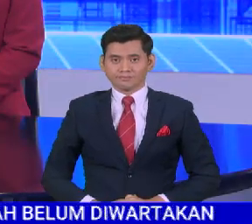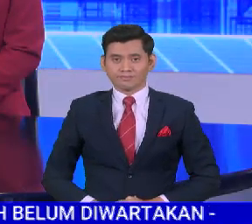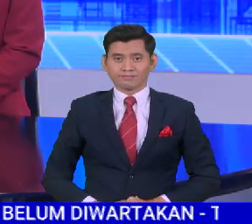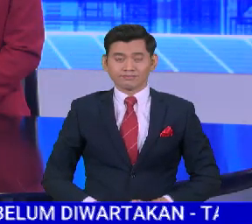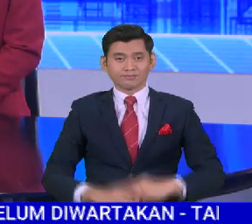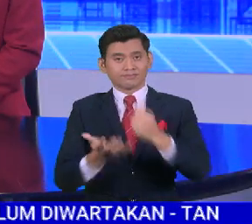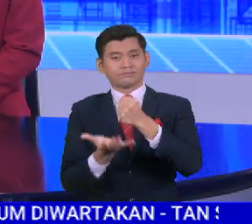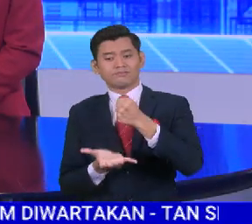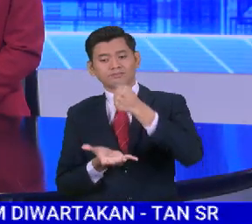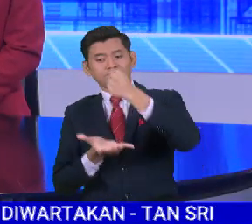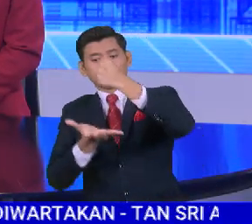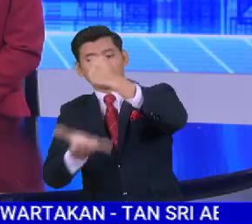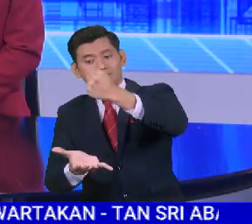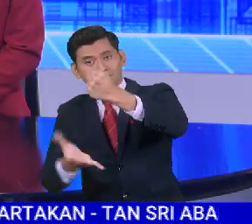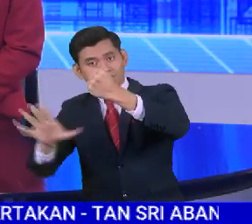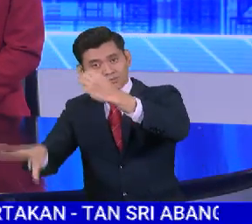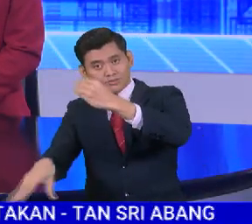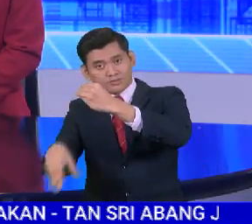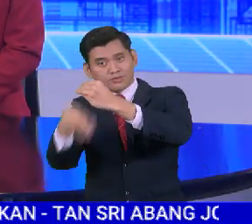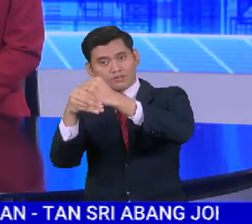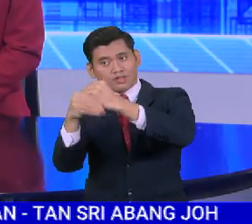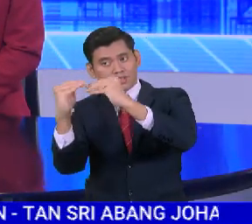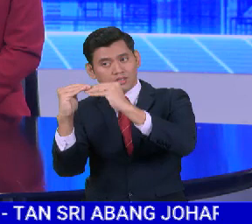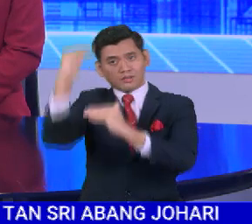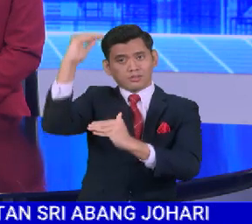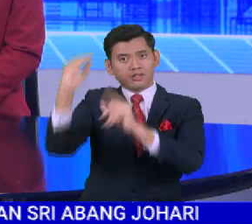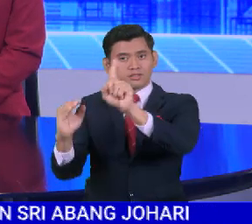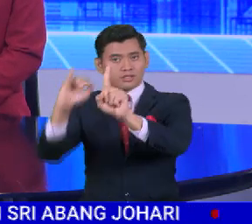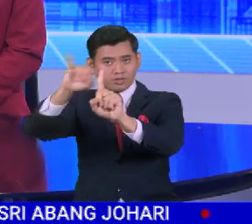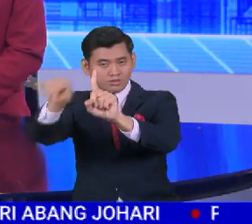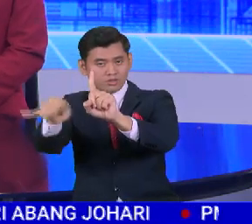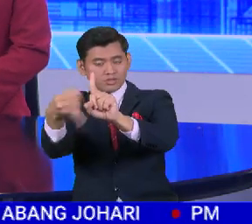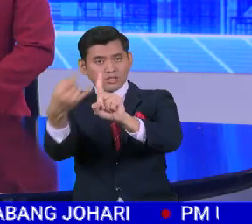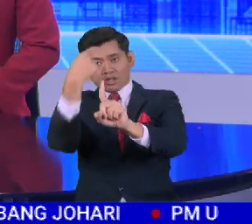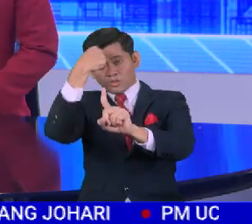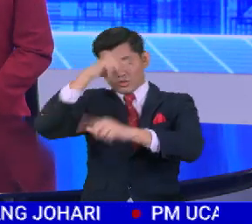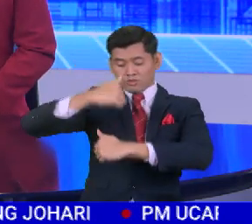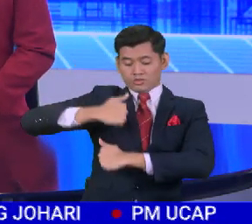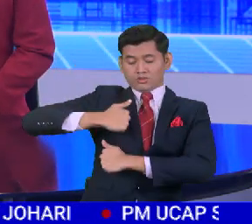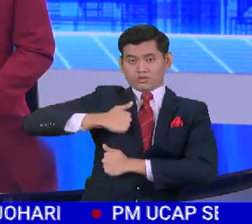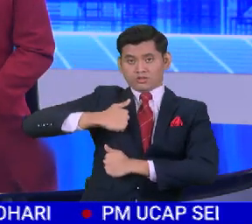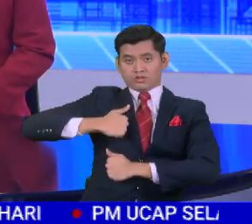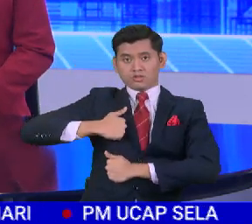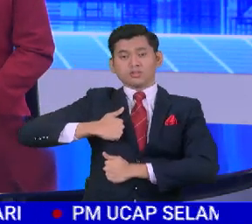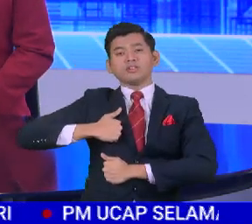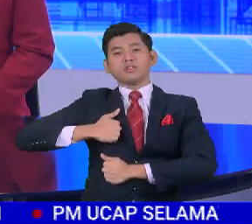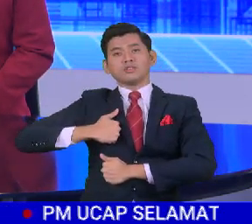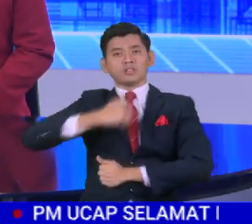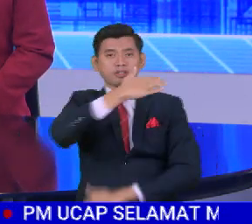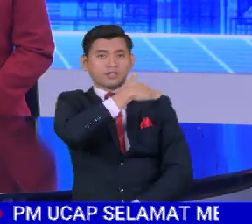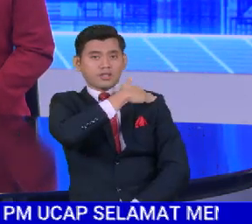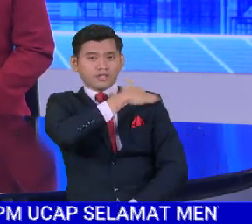Danau tambahan lebih sejuta Ringgit disediakan jabatan halterend angkatan tentram Malaysia